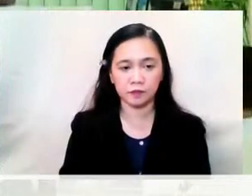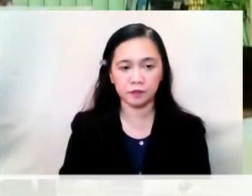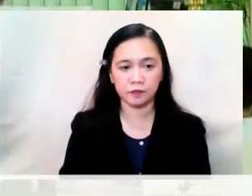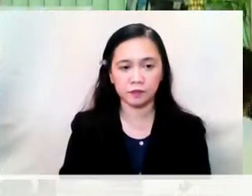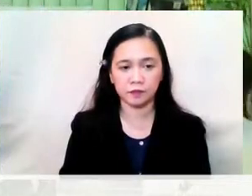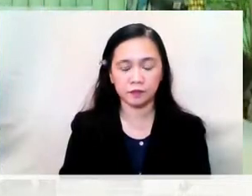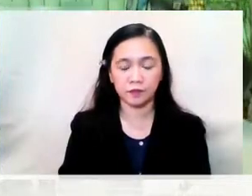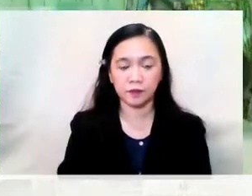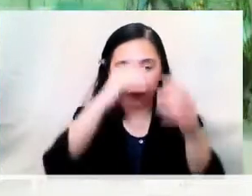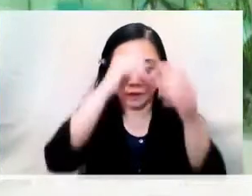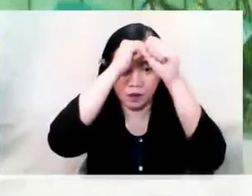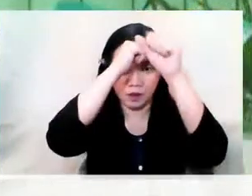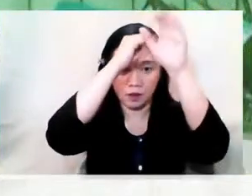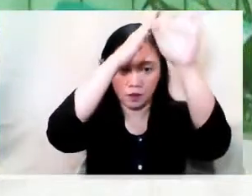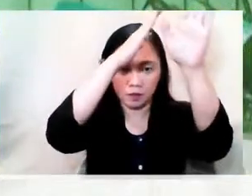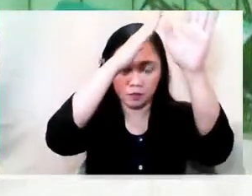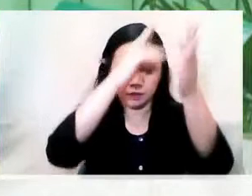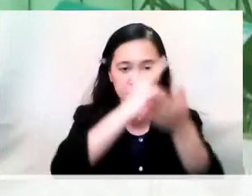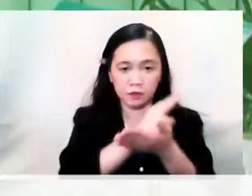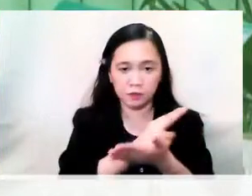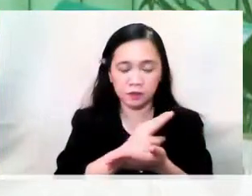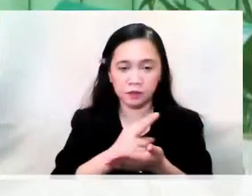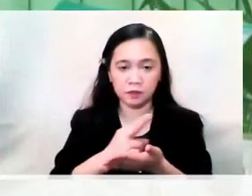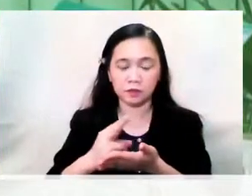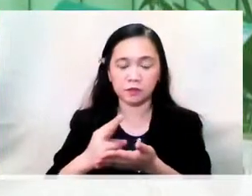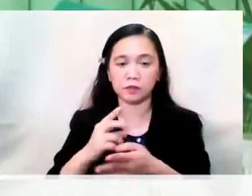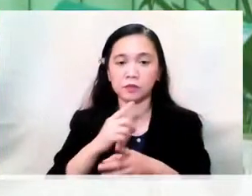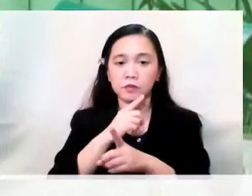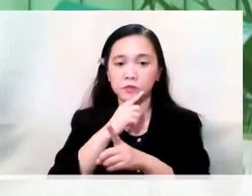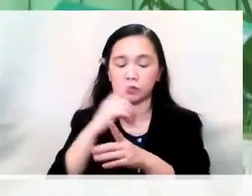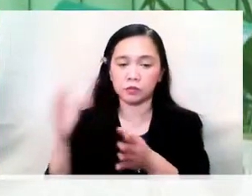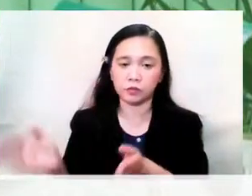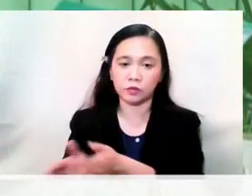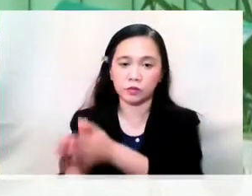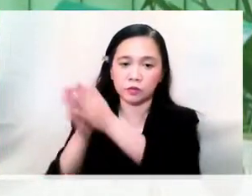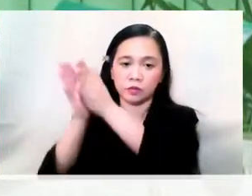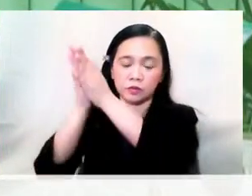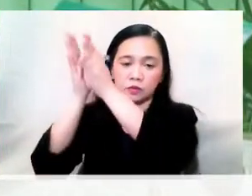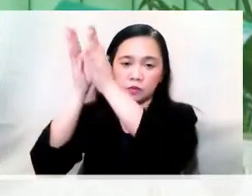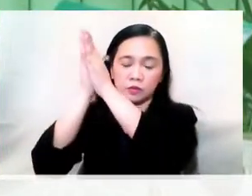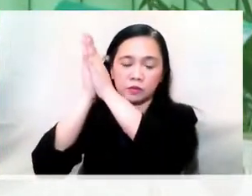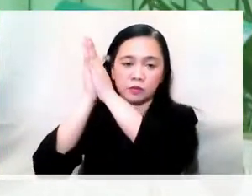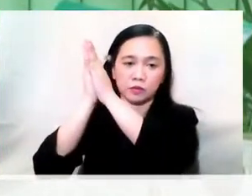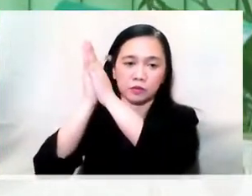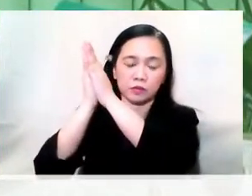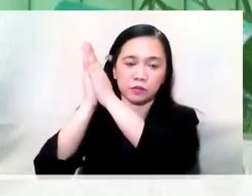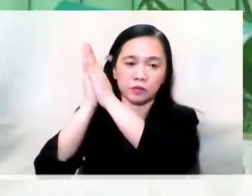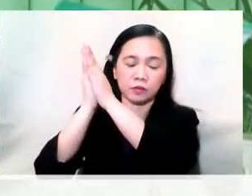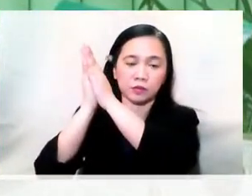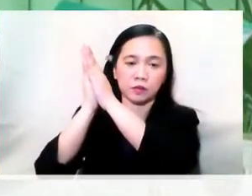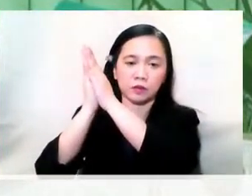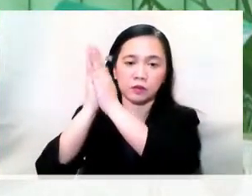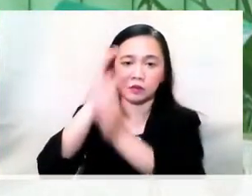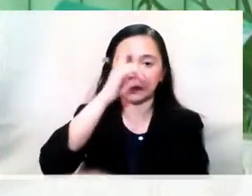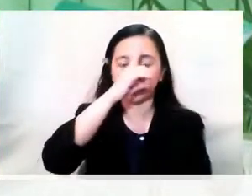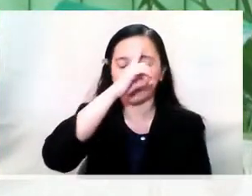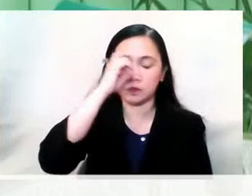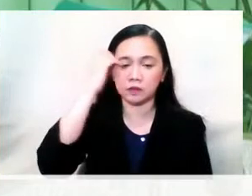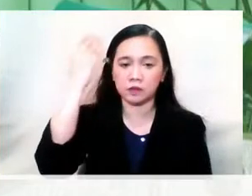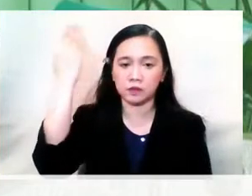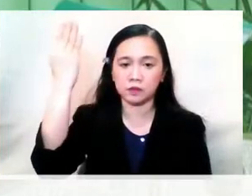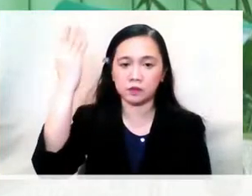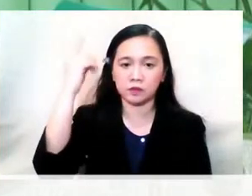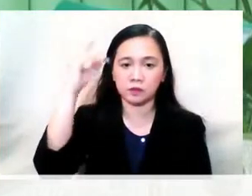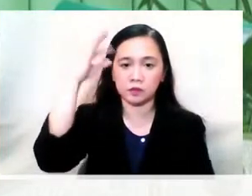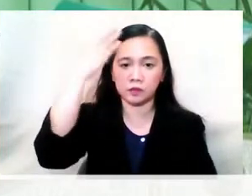Ama naming banal, dapat kang purihin ng tanang kinapal, sapagkat sa pamamagitan ng iyong anak